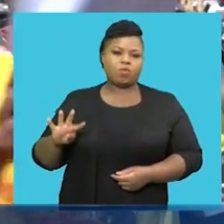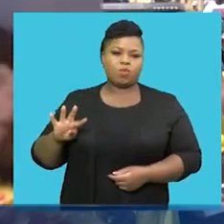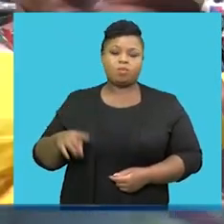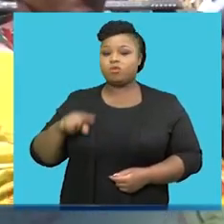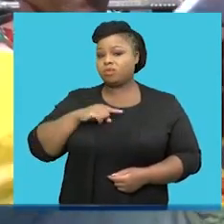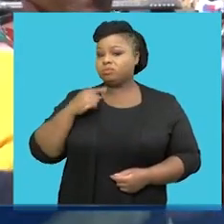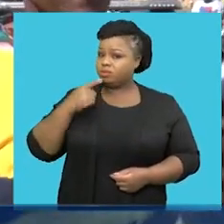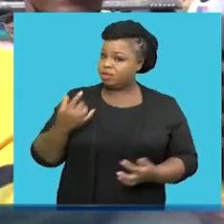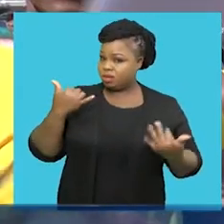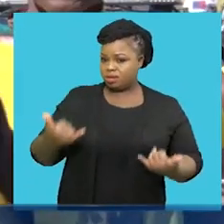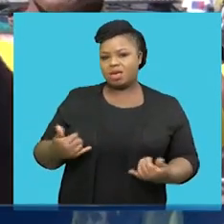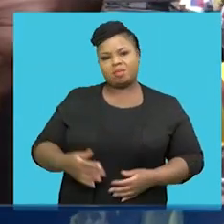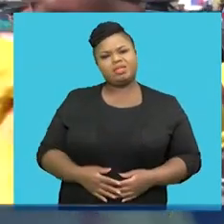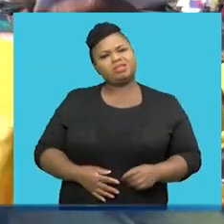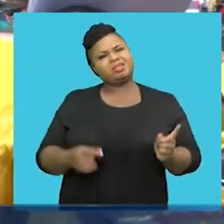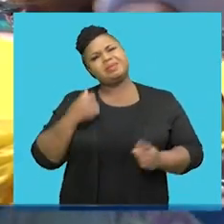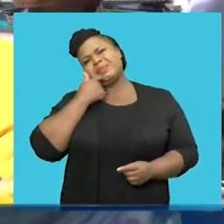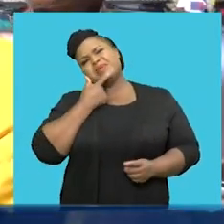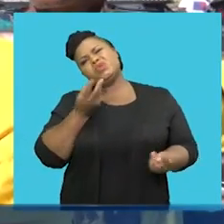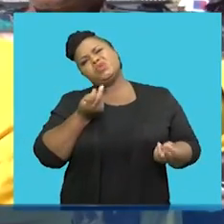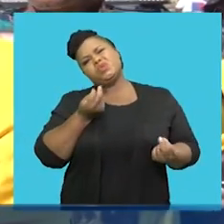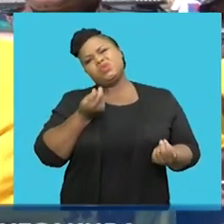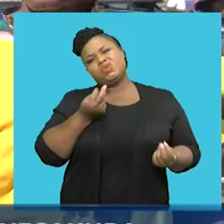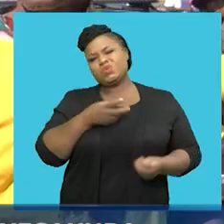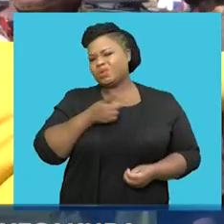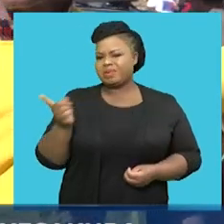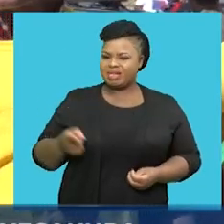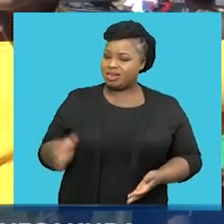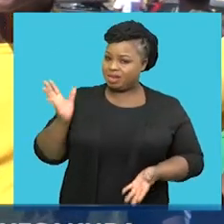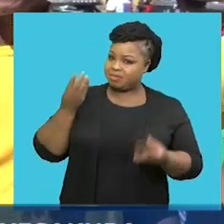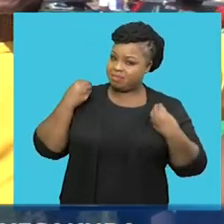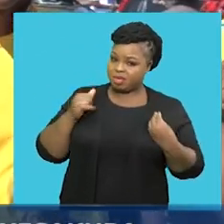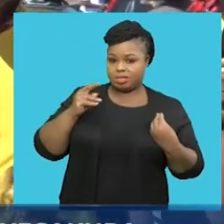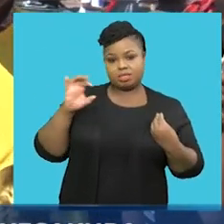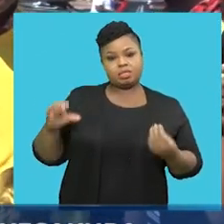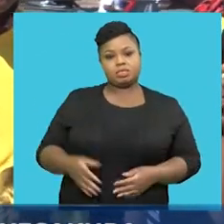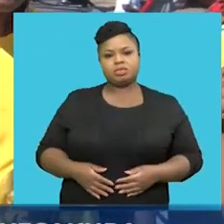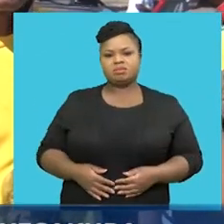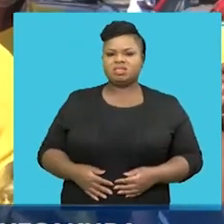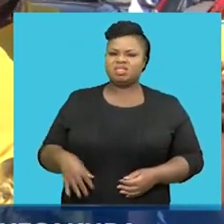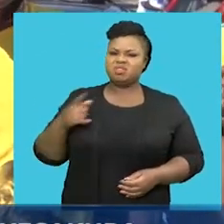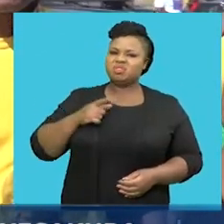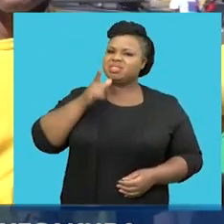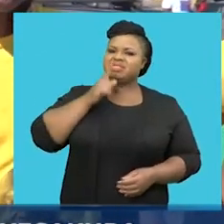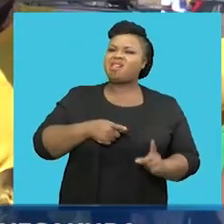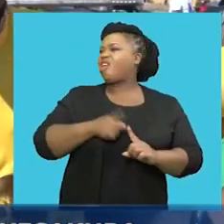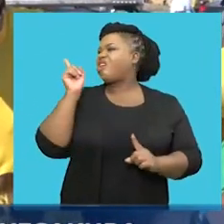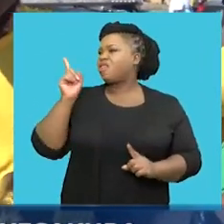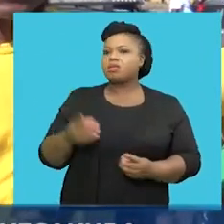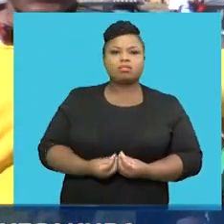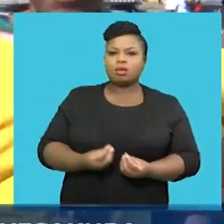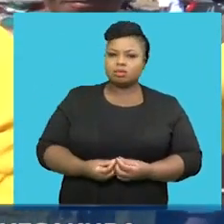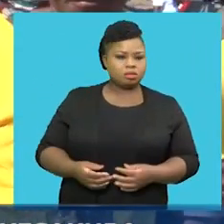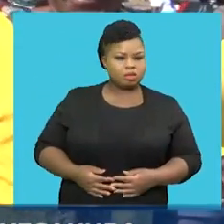Sikhona manje sokhohliswa bomafikizulu abasithola la kule ANC. Bazotshela into eningazazi